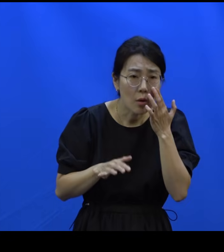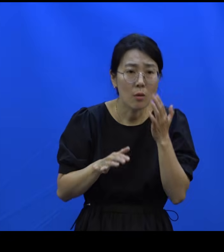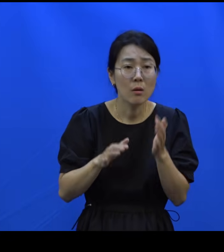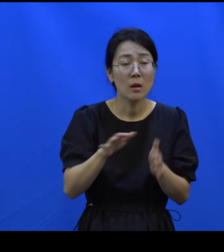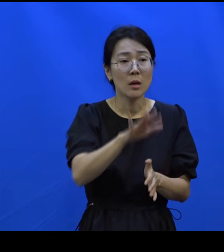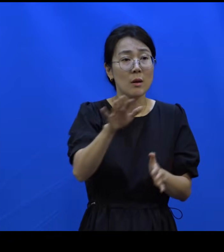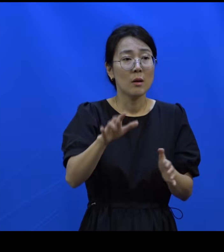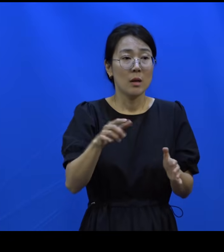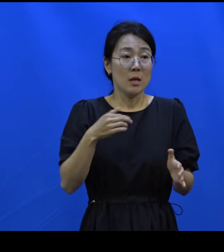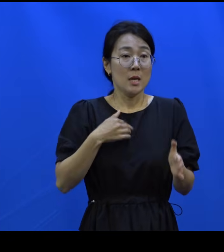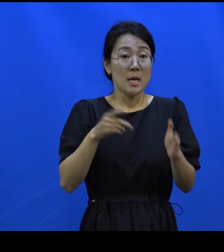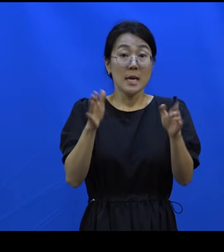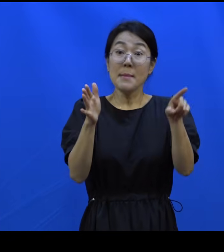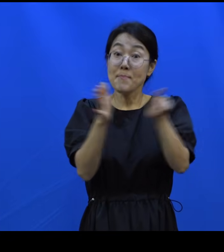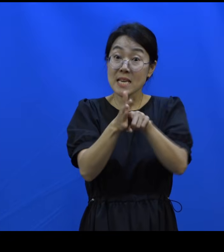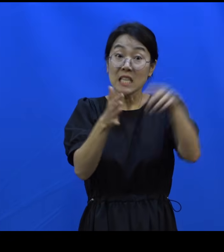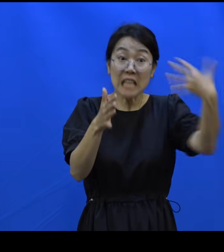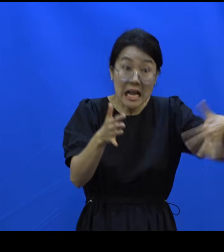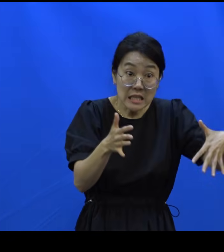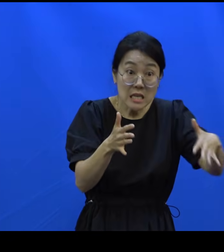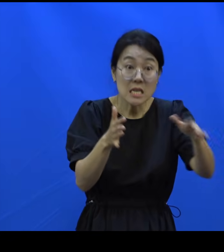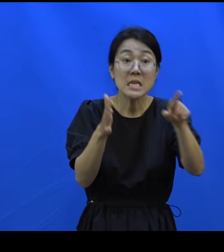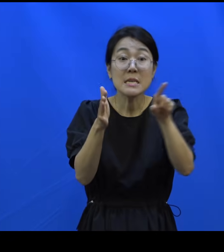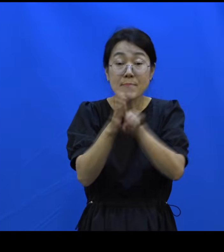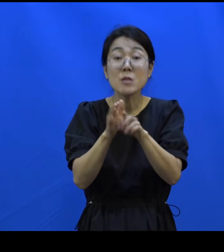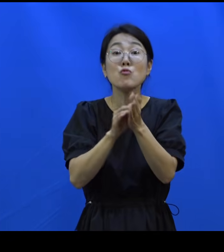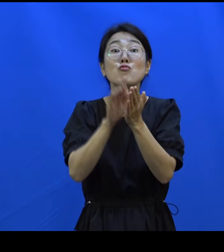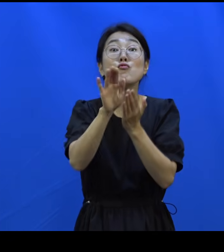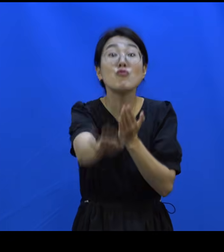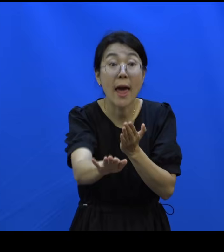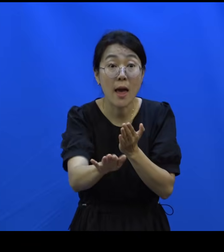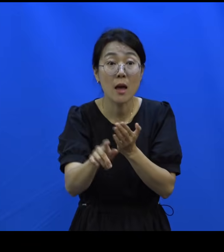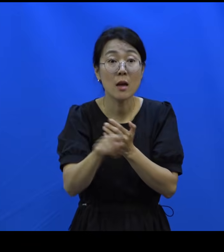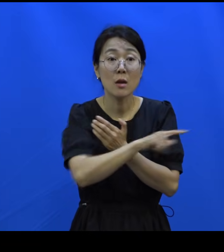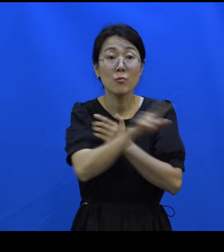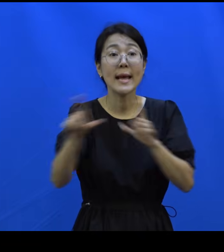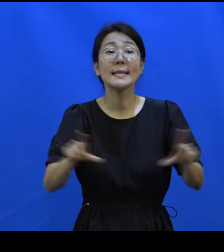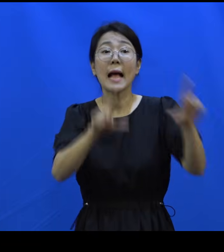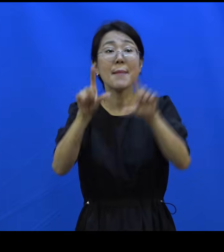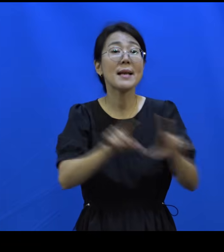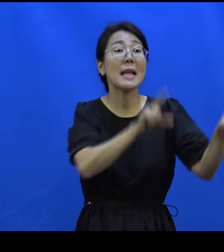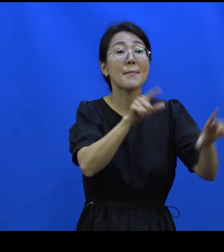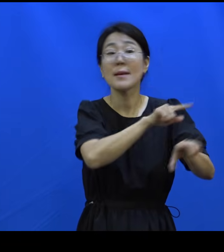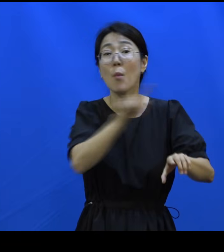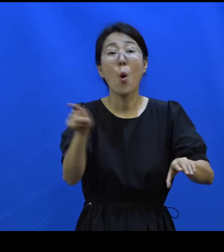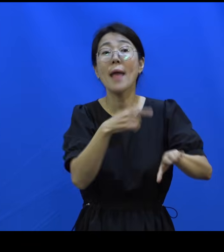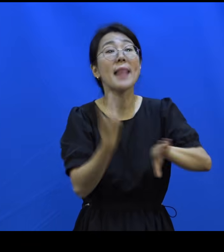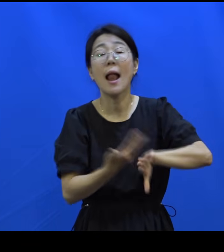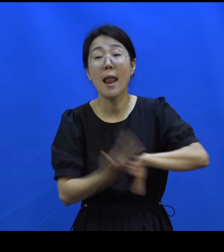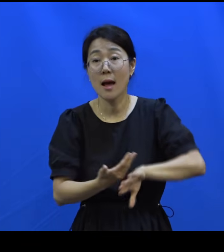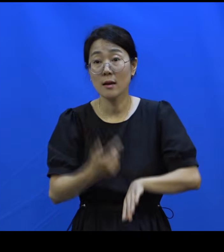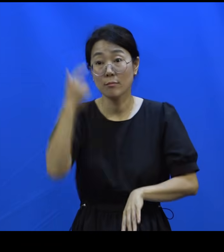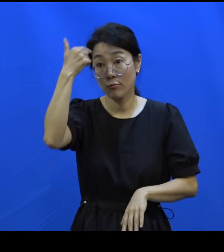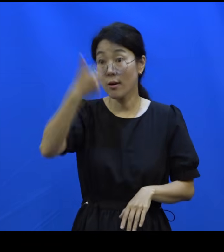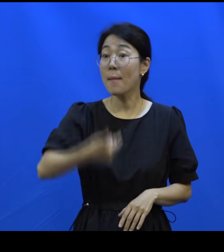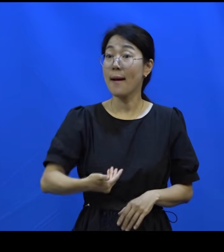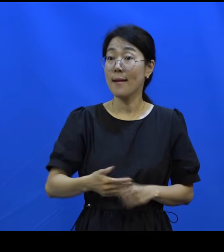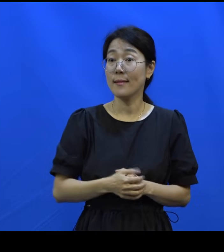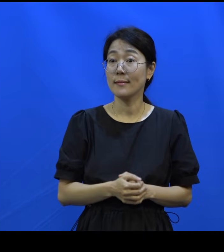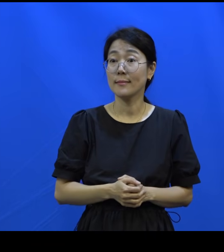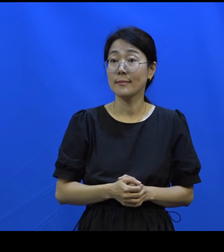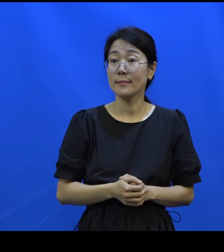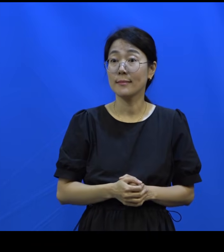무엇이 달라졌는가? 주일날 교회 다니는 거 왜? 세상 사람들이 질문하는 거죠. 당신들 왜 교회 다니느냐? 우리와 다른 게 뭐냐는